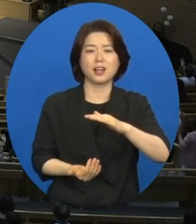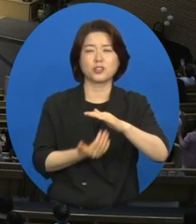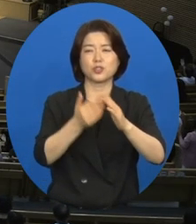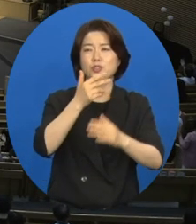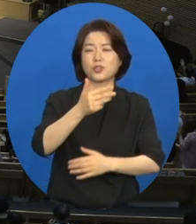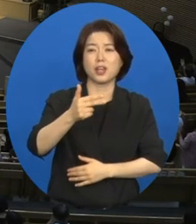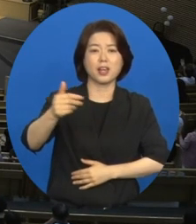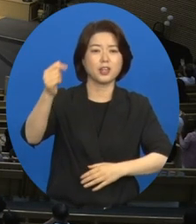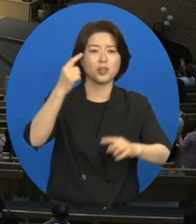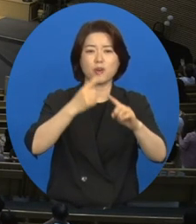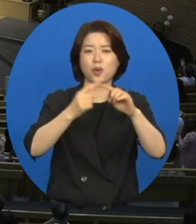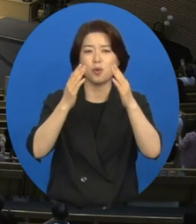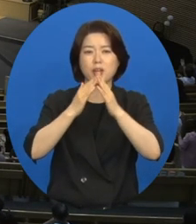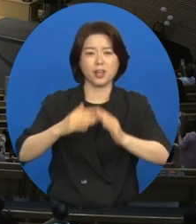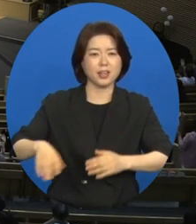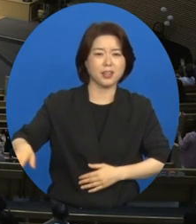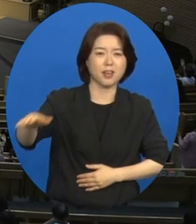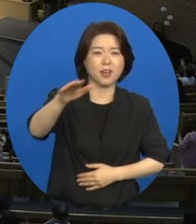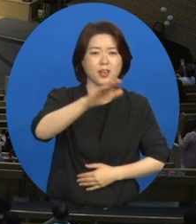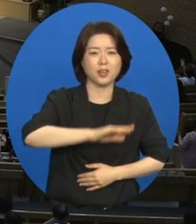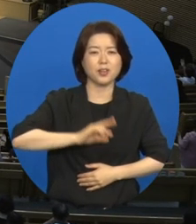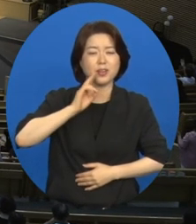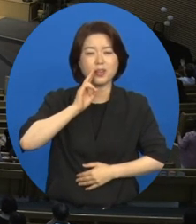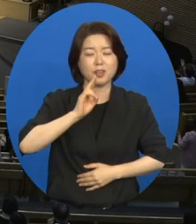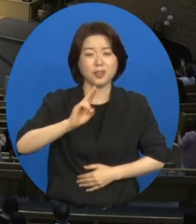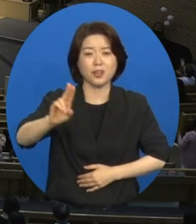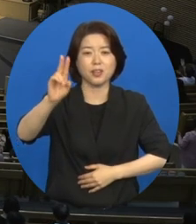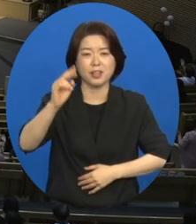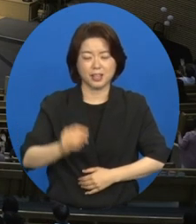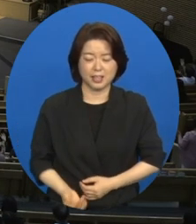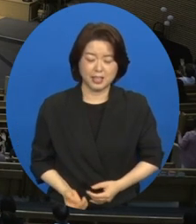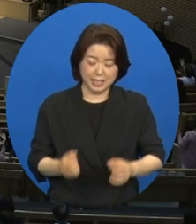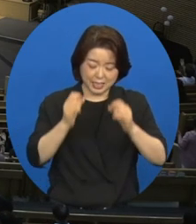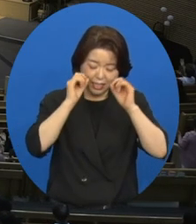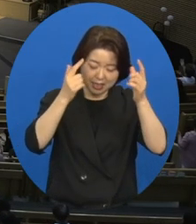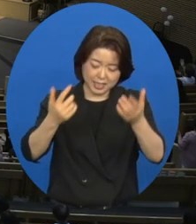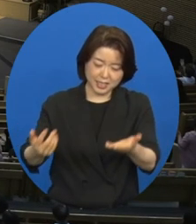이뤄갈 주의 교회여